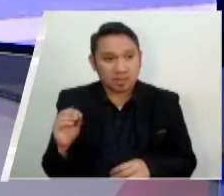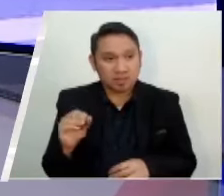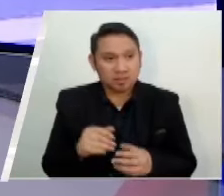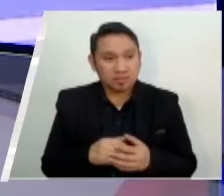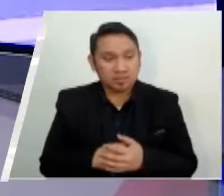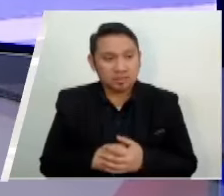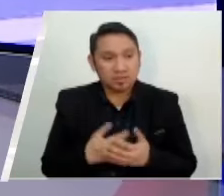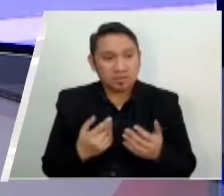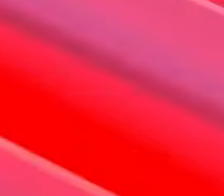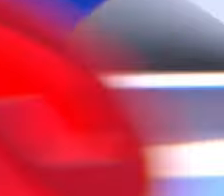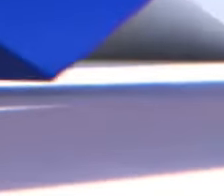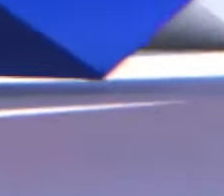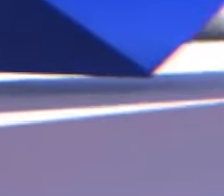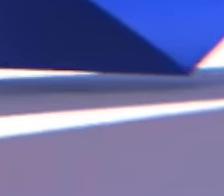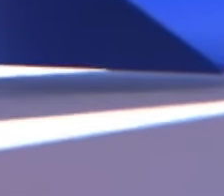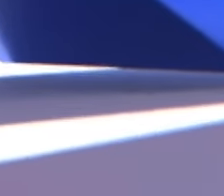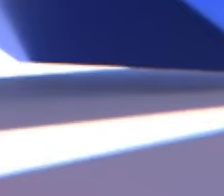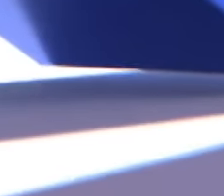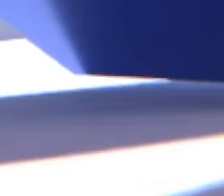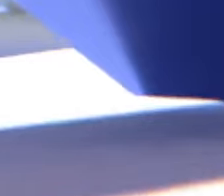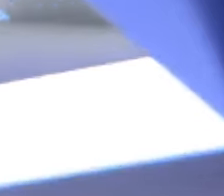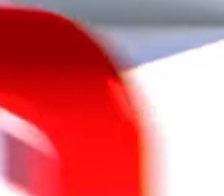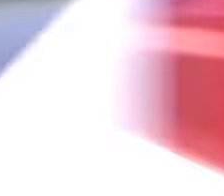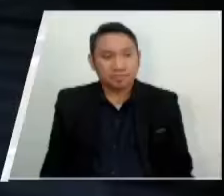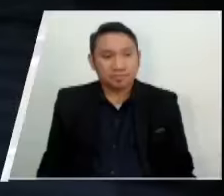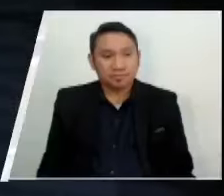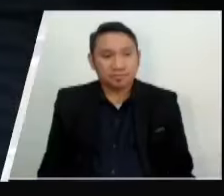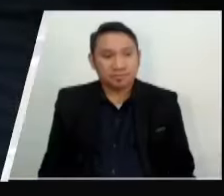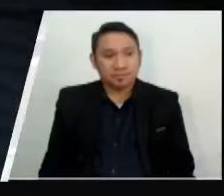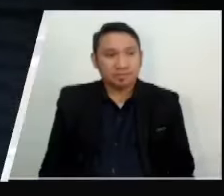Makichika kay Nelson Canlas.